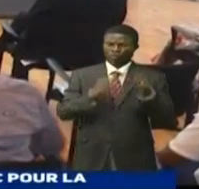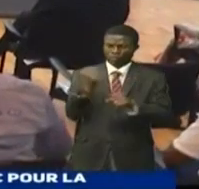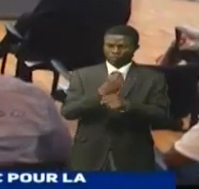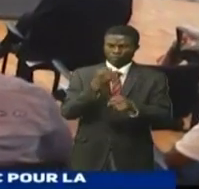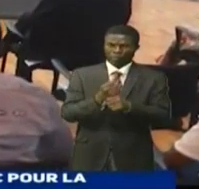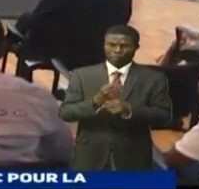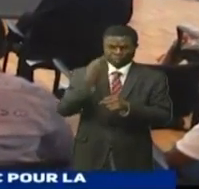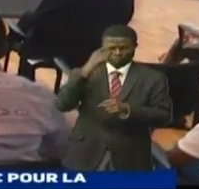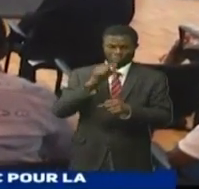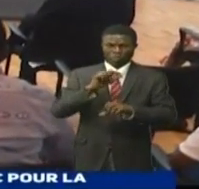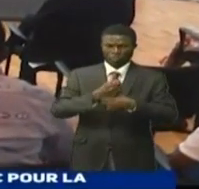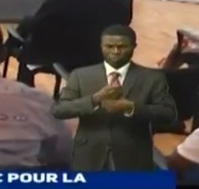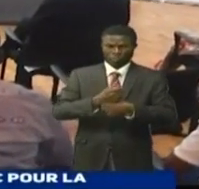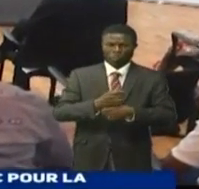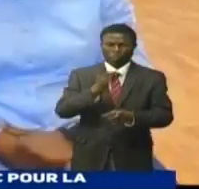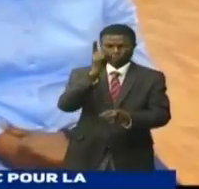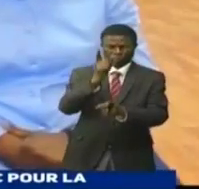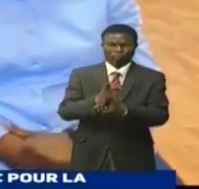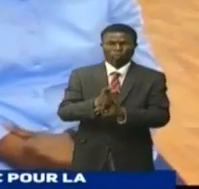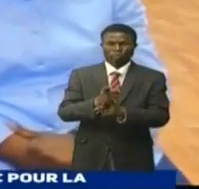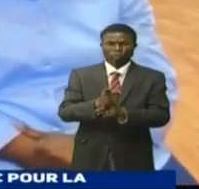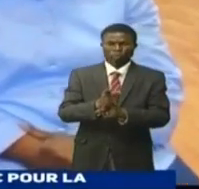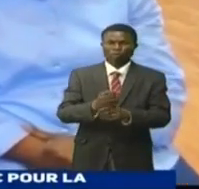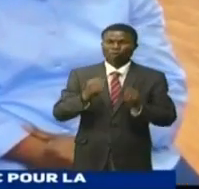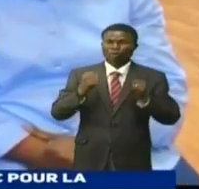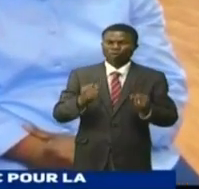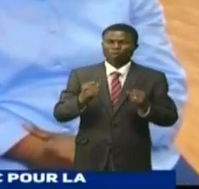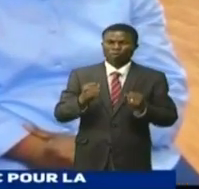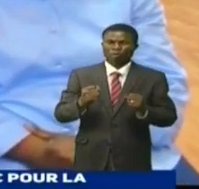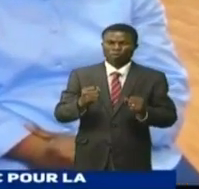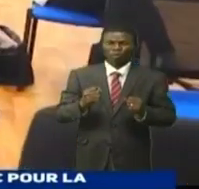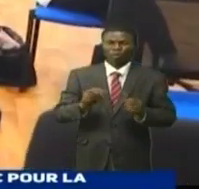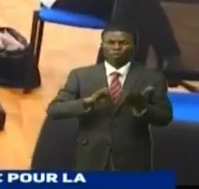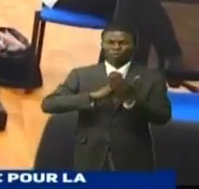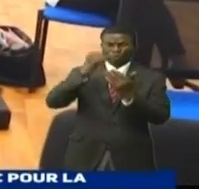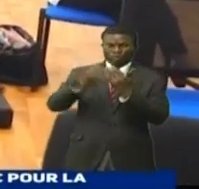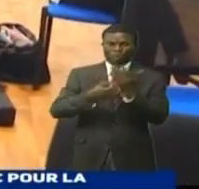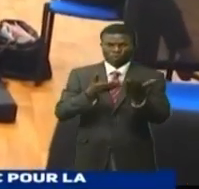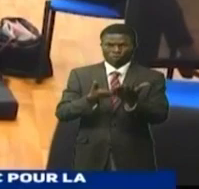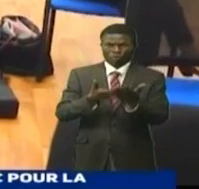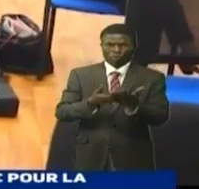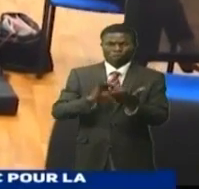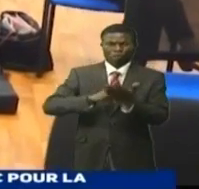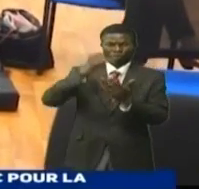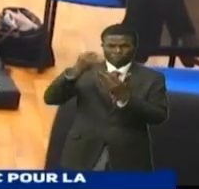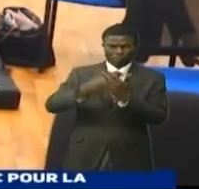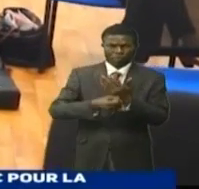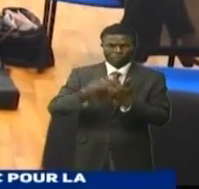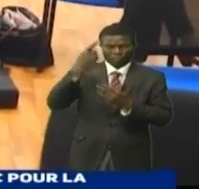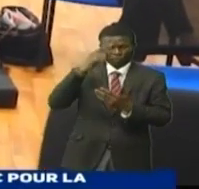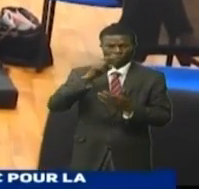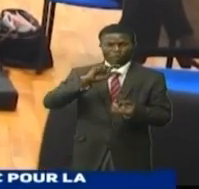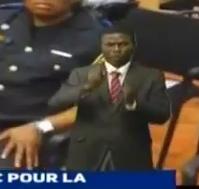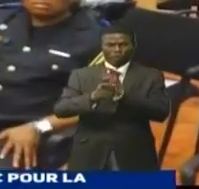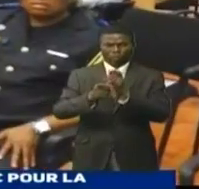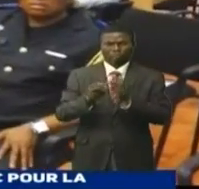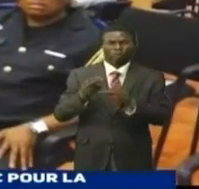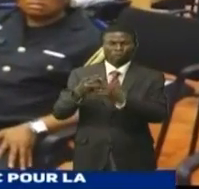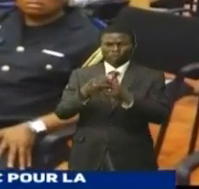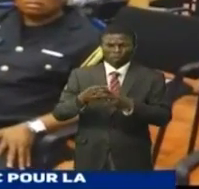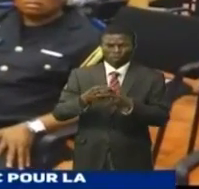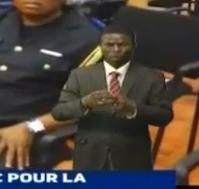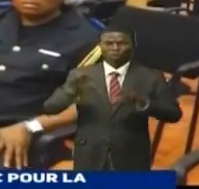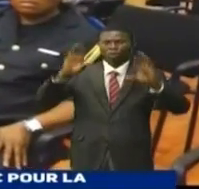pour la mise en oeuvre effective et efficace de ce projet projet pour améliorer la sécurité